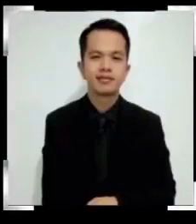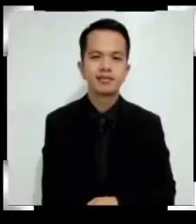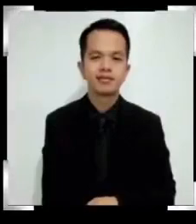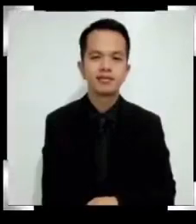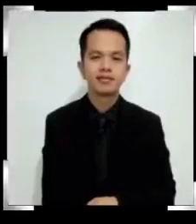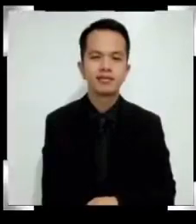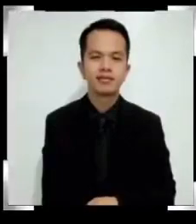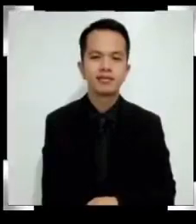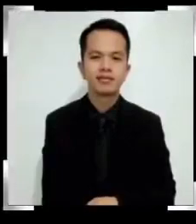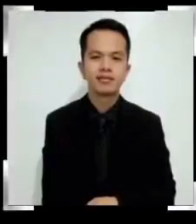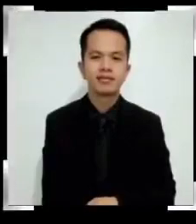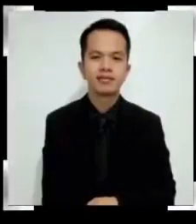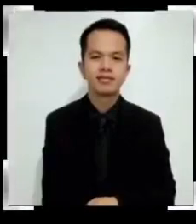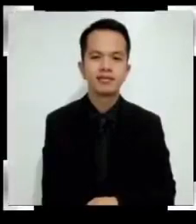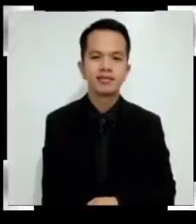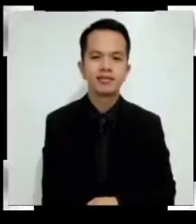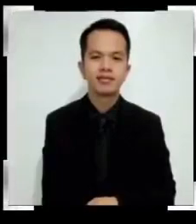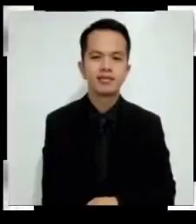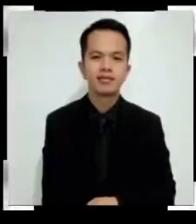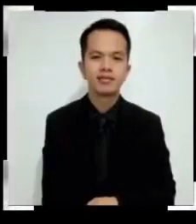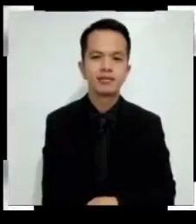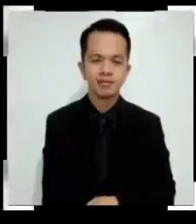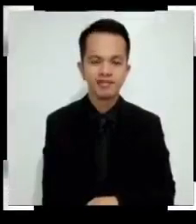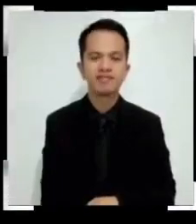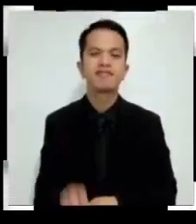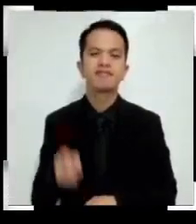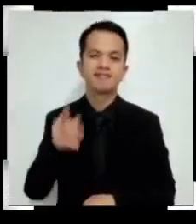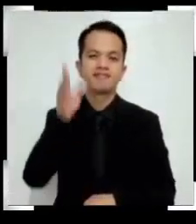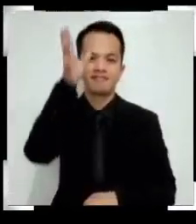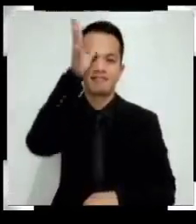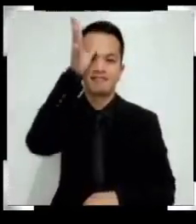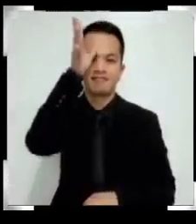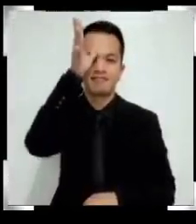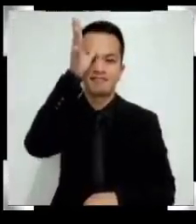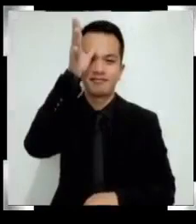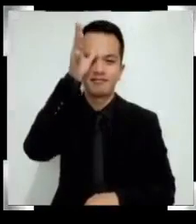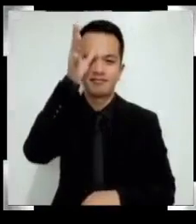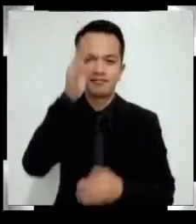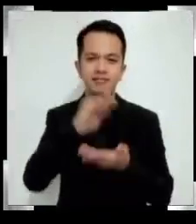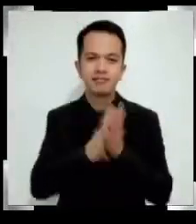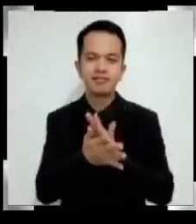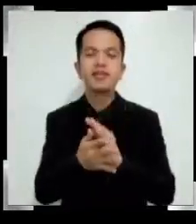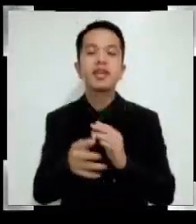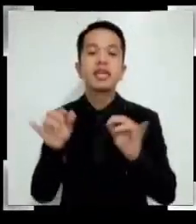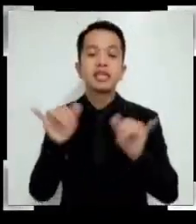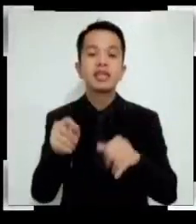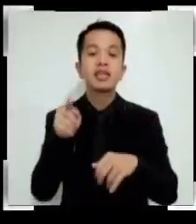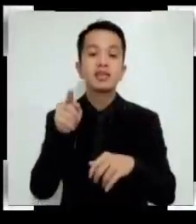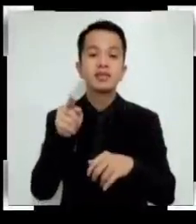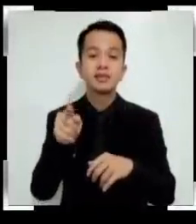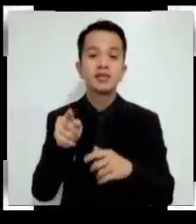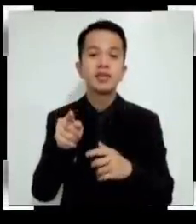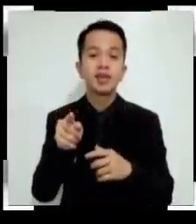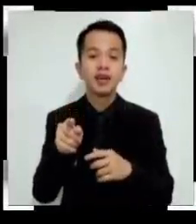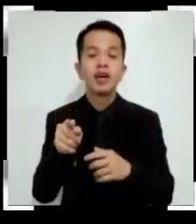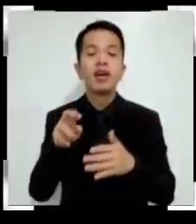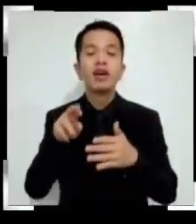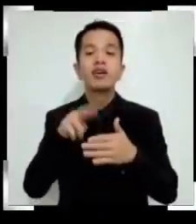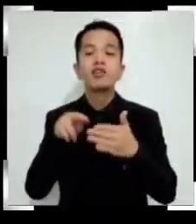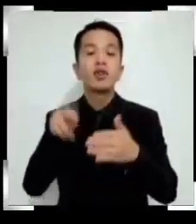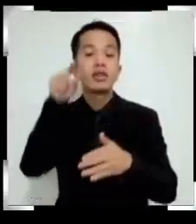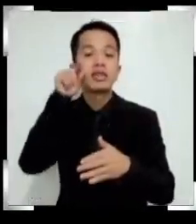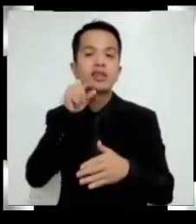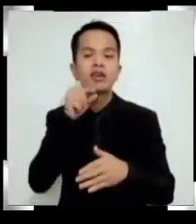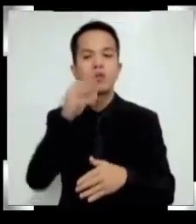1, 3, 2, 1! Yes! Kasi magiging tatay na siya. At dahil blue ang lumabas ng sipain niya ang bola, it's a baby boy. Certified kakaiba